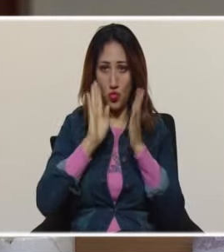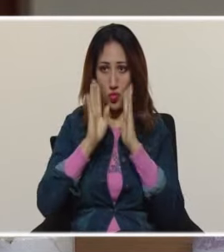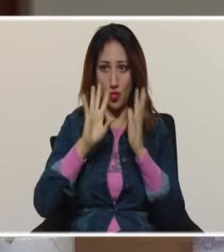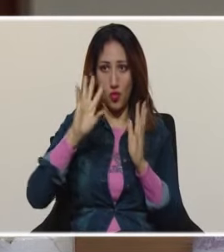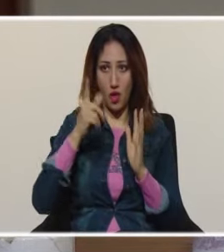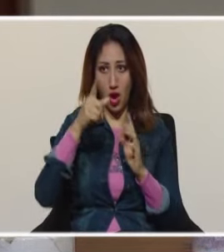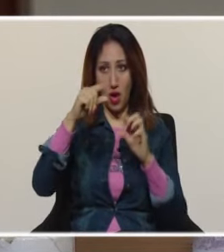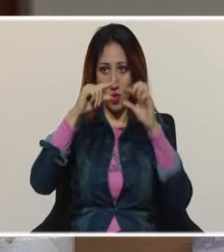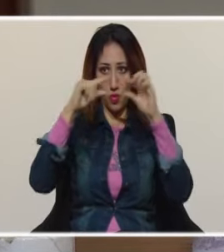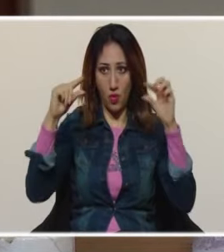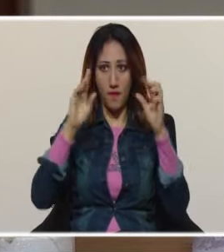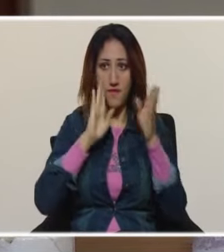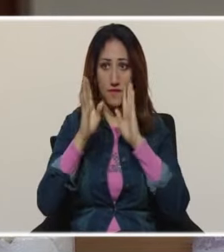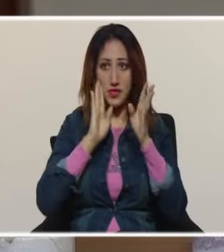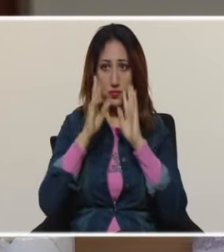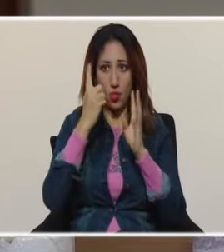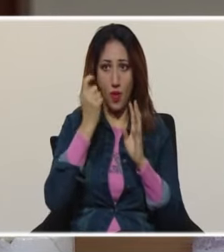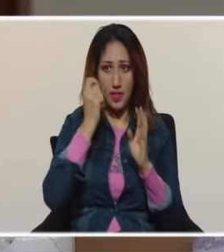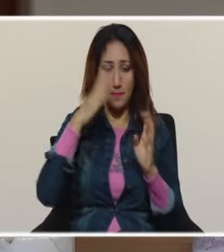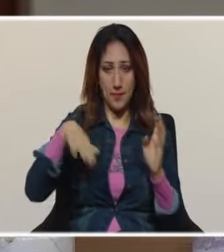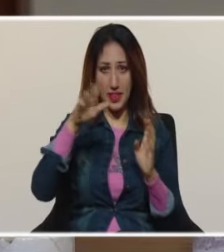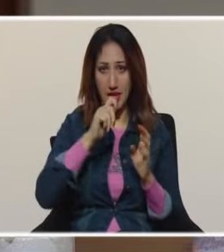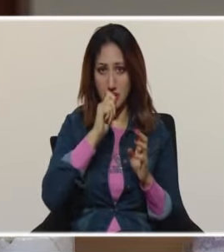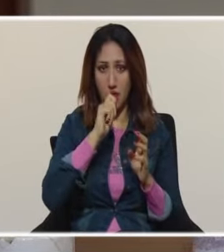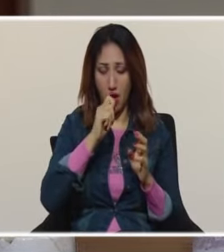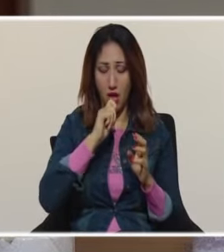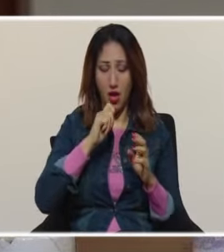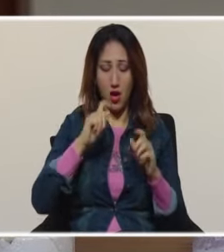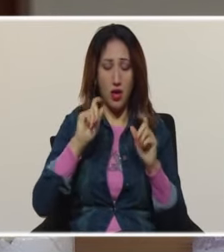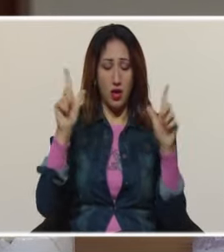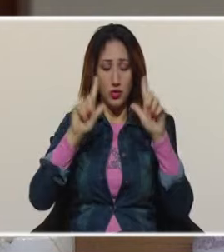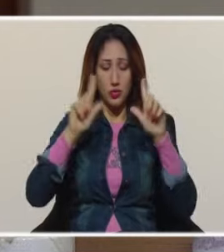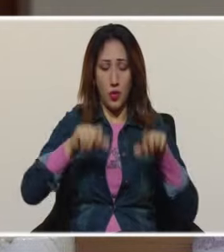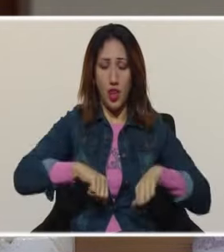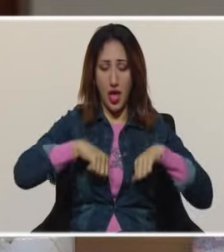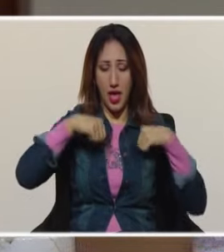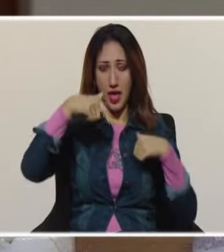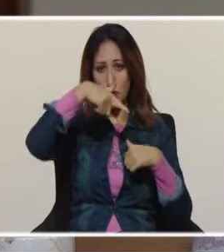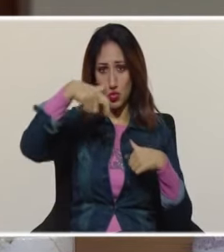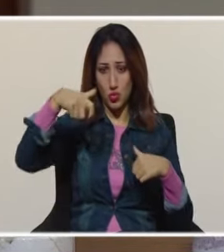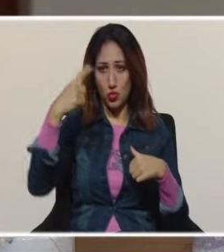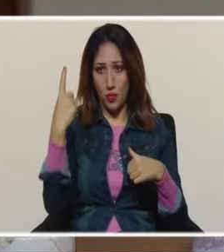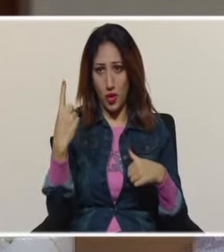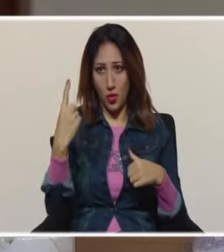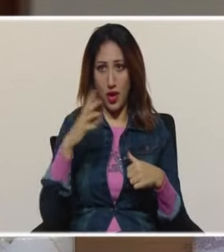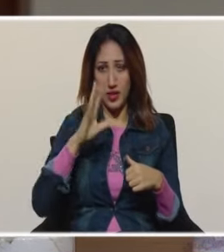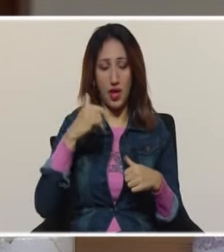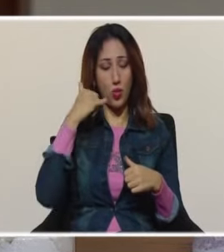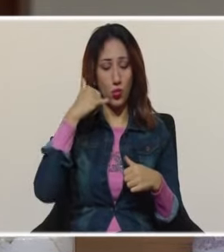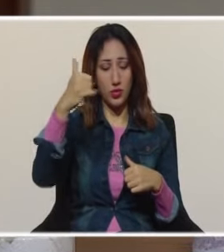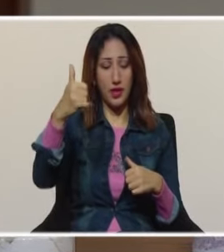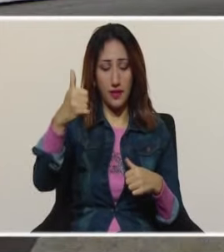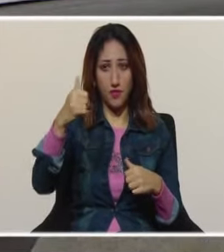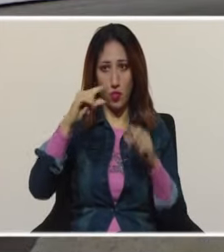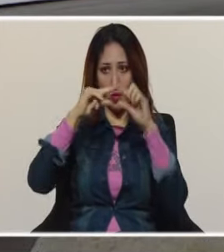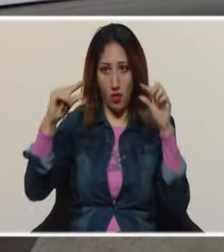طريق البريد برنامج واحد من الناس قناه الحياه مدينه الانتاج الاعلامي استوديو 601، او تكلمونا في التليفون في الرقم